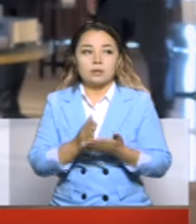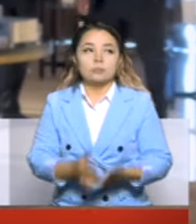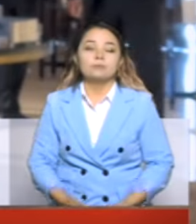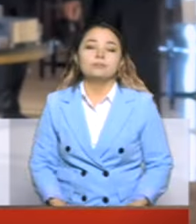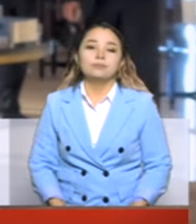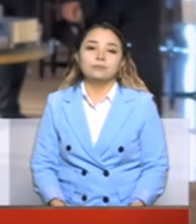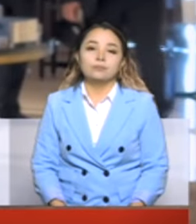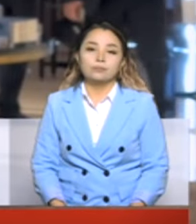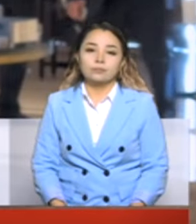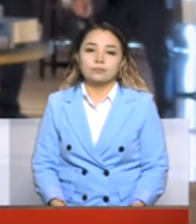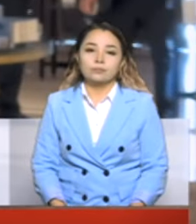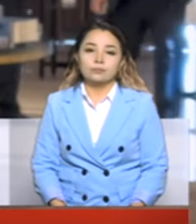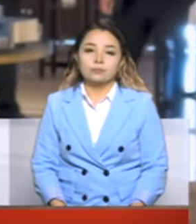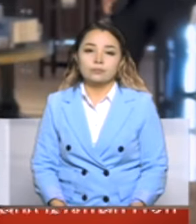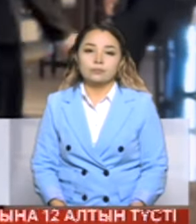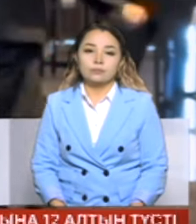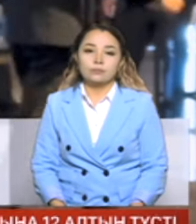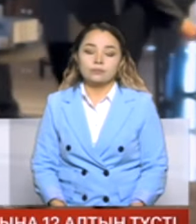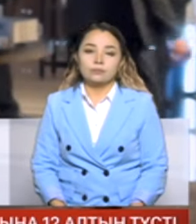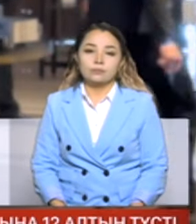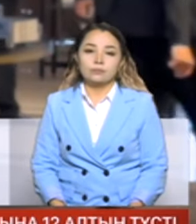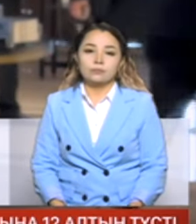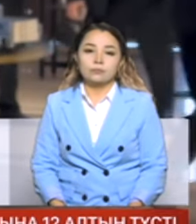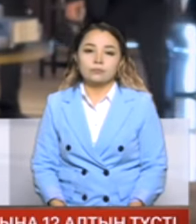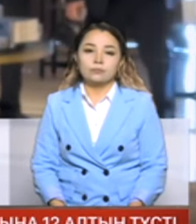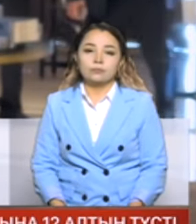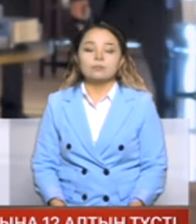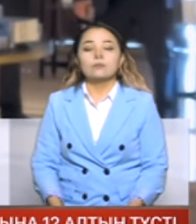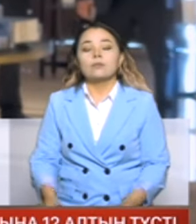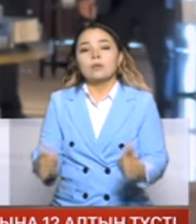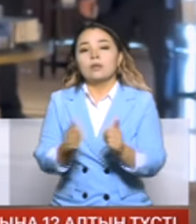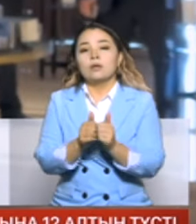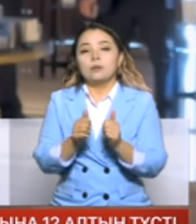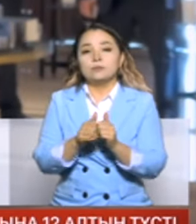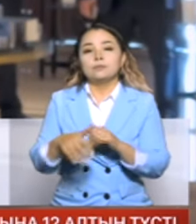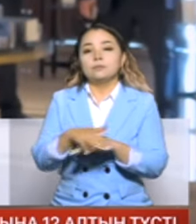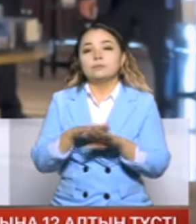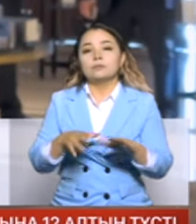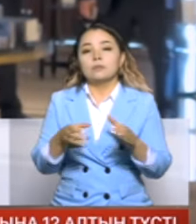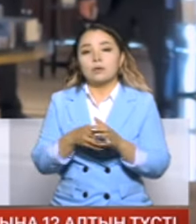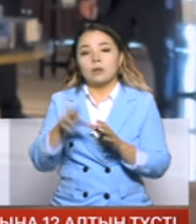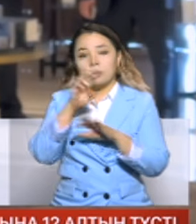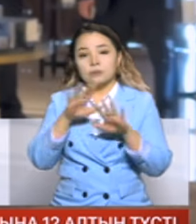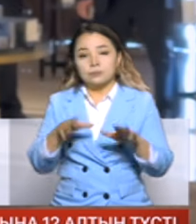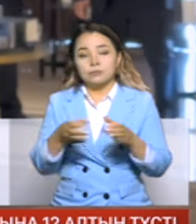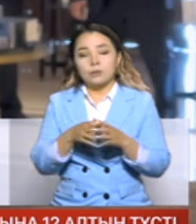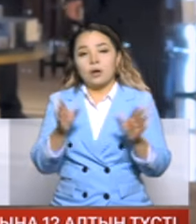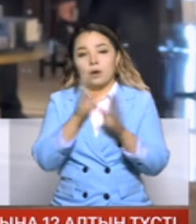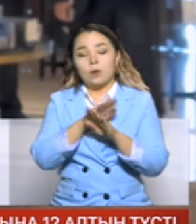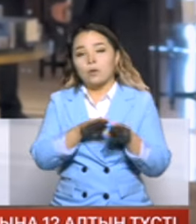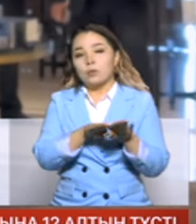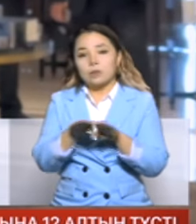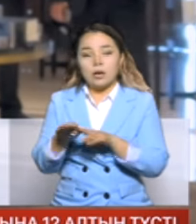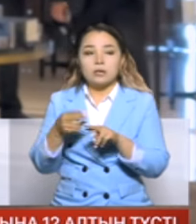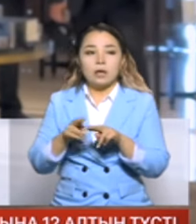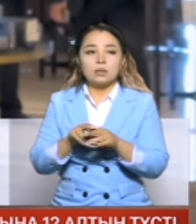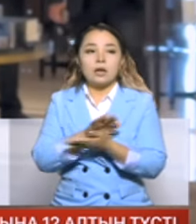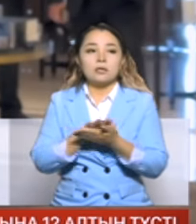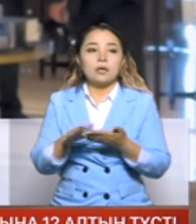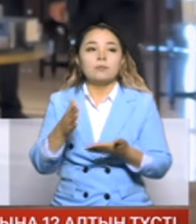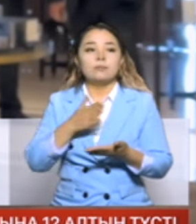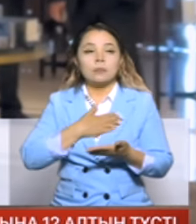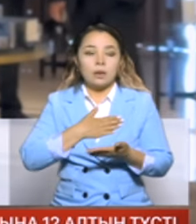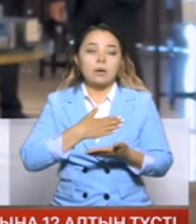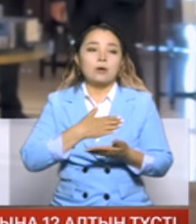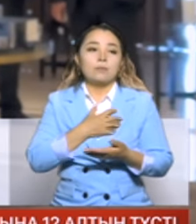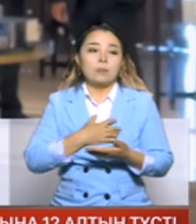как атмосферный воздух не имеет границ. Іргелес орналасқан елдер болғандықтан ауа ортақ, сәйкесінше оның тазалығы біз үшін